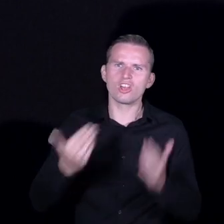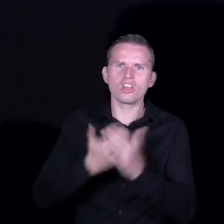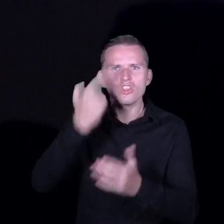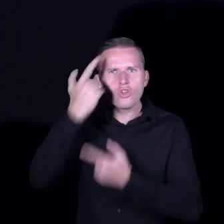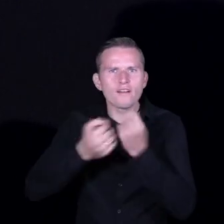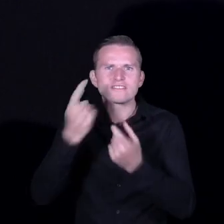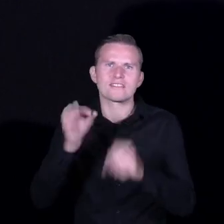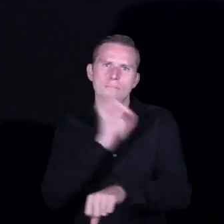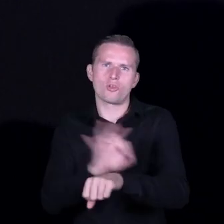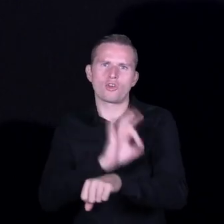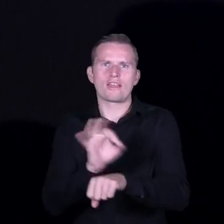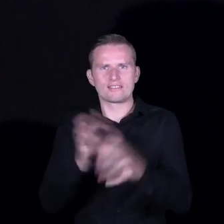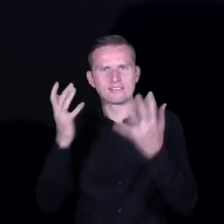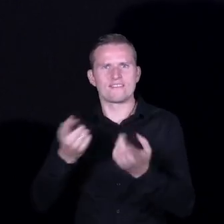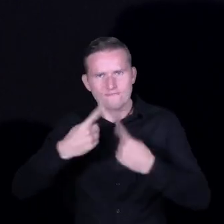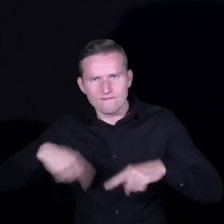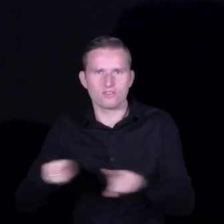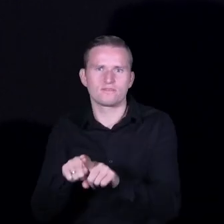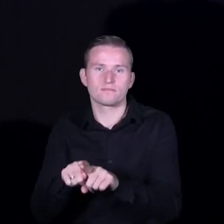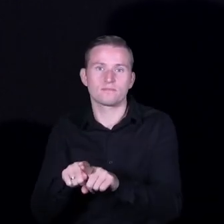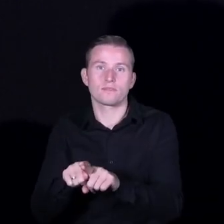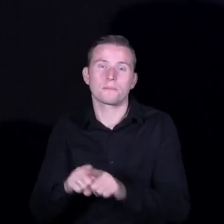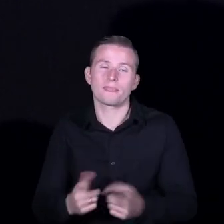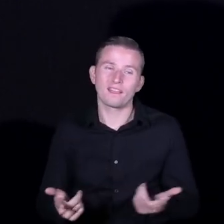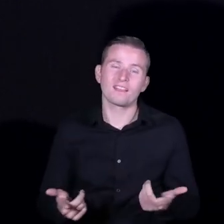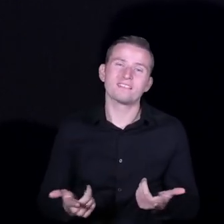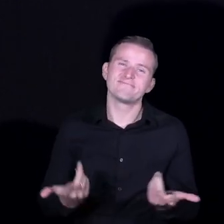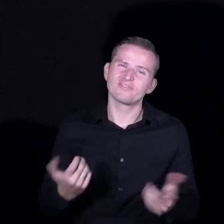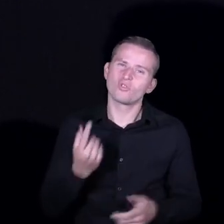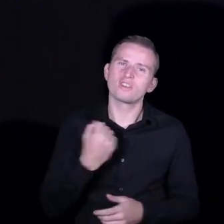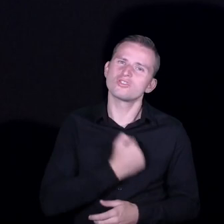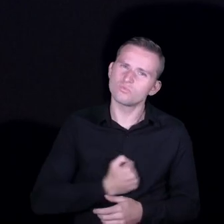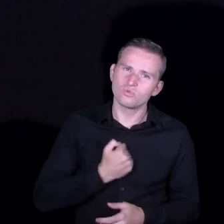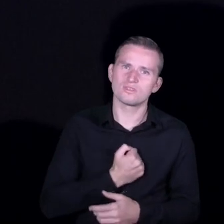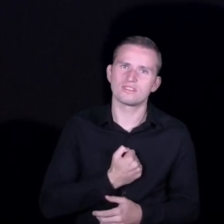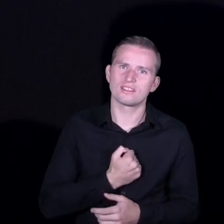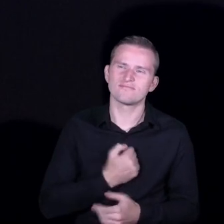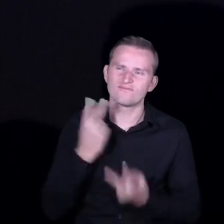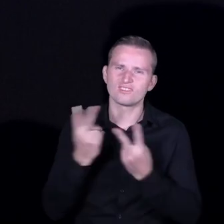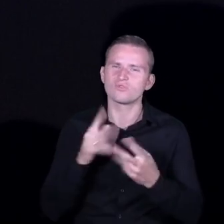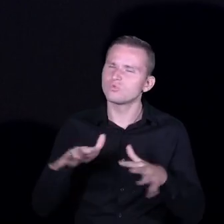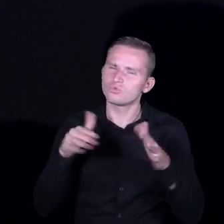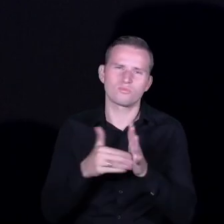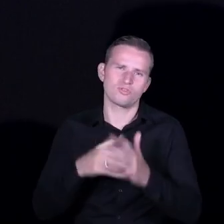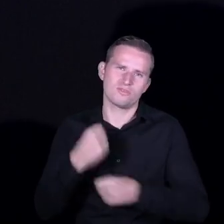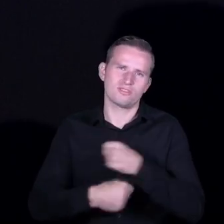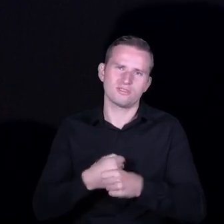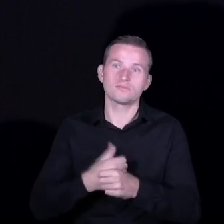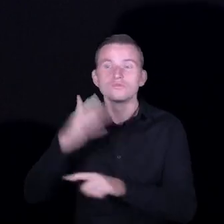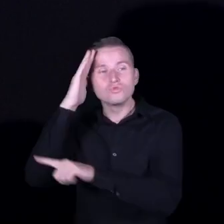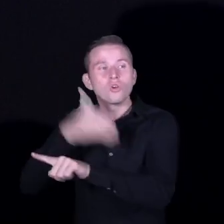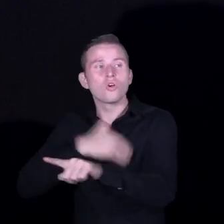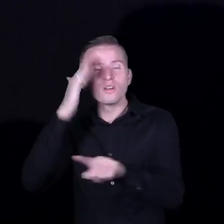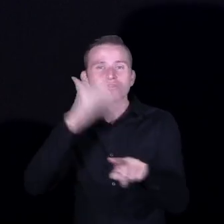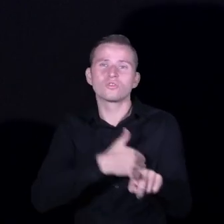projektów. I no niestety smutna refleksja była taka, że sporo mamy tutaj do zrobienia. To znaczy, że szkoła nie do końca przygotowywuje nas